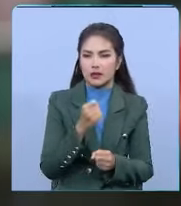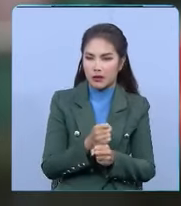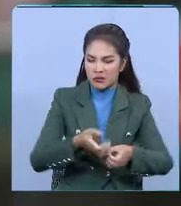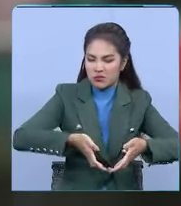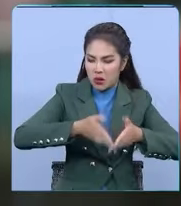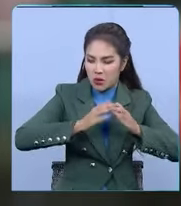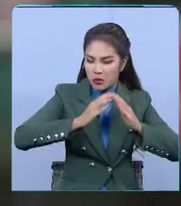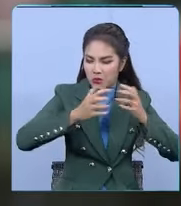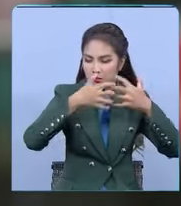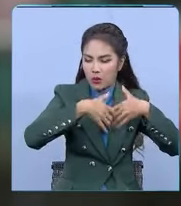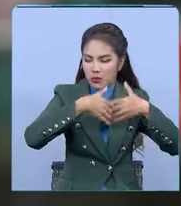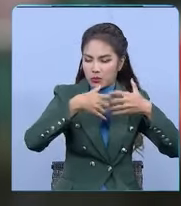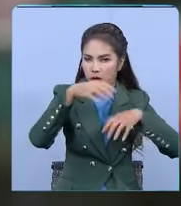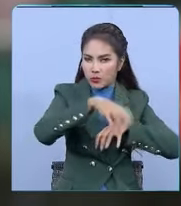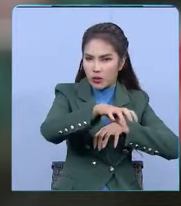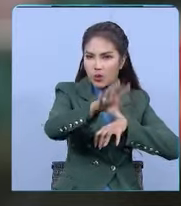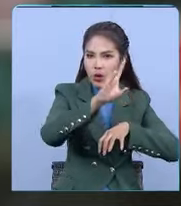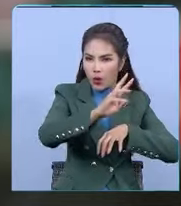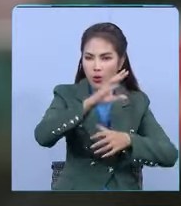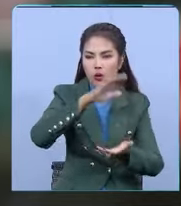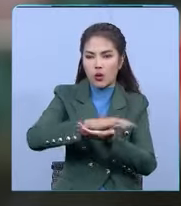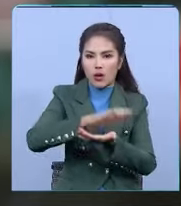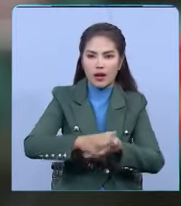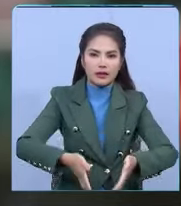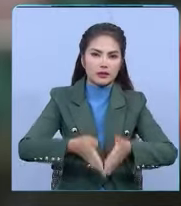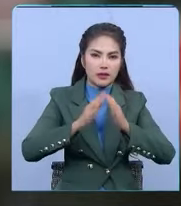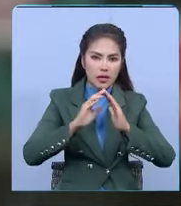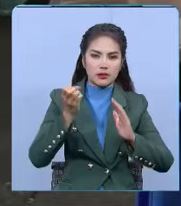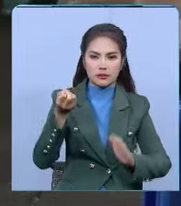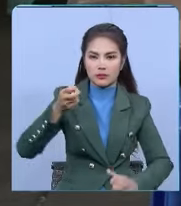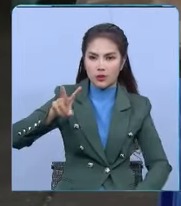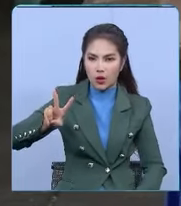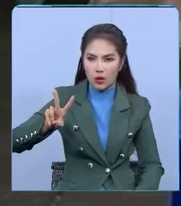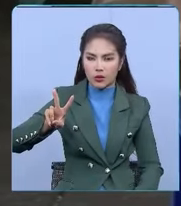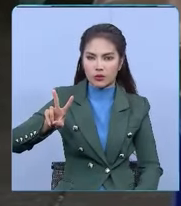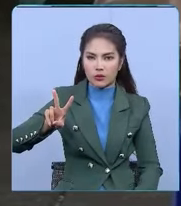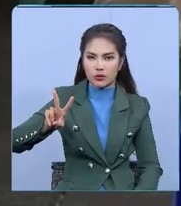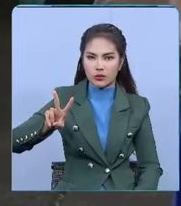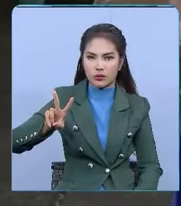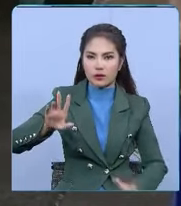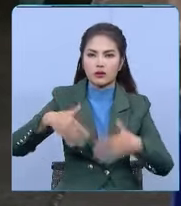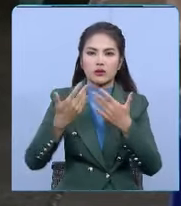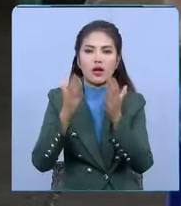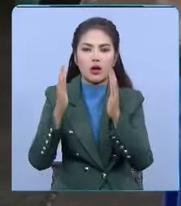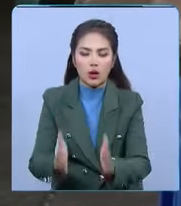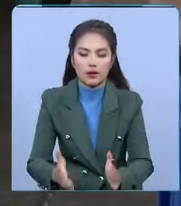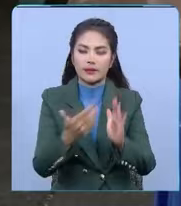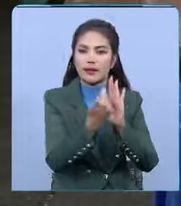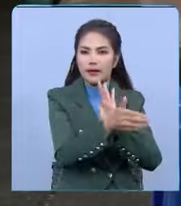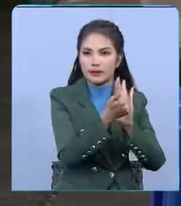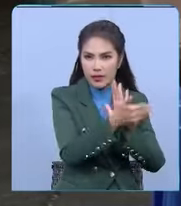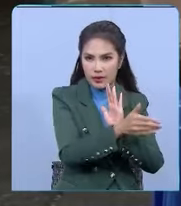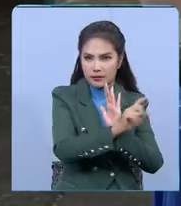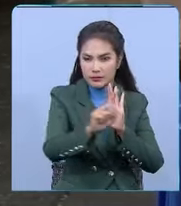ใน ระหว่างเส้นทางแล้วสร้างโรงเรียนขึ้น12โรงเพื่อที่จะให้คนในภาคอีสานเนี่ยสามาร